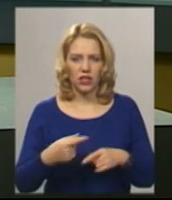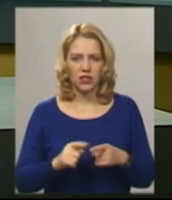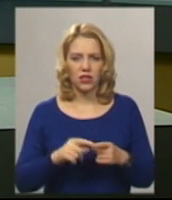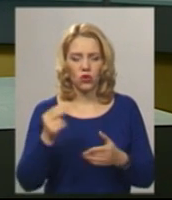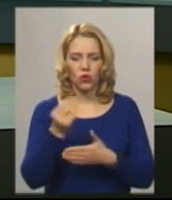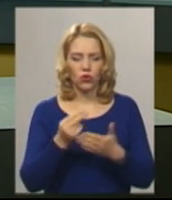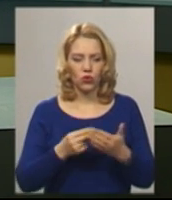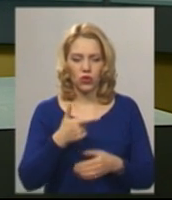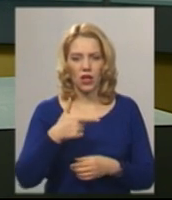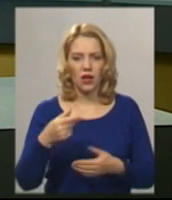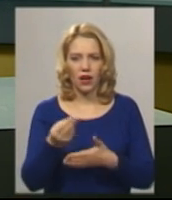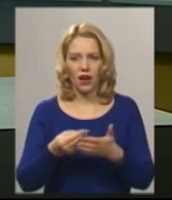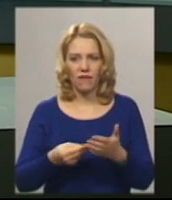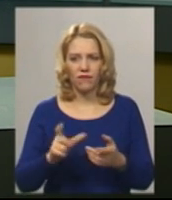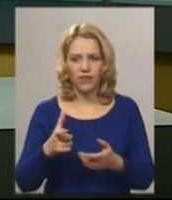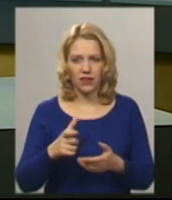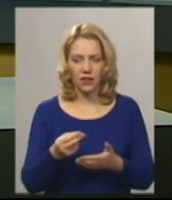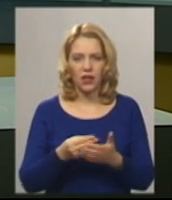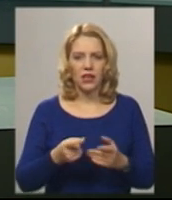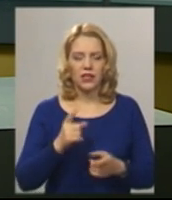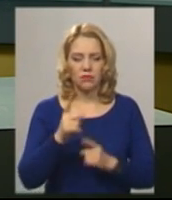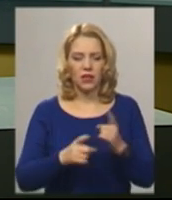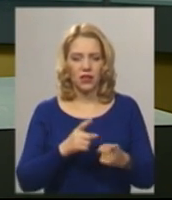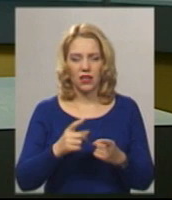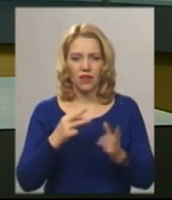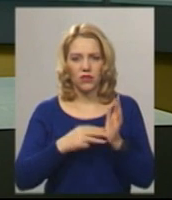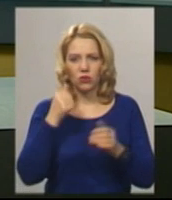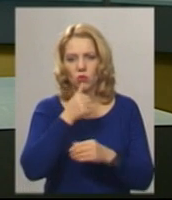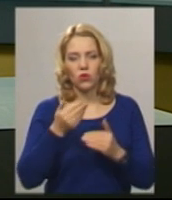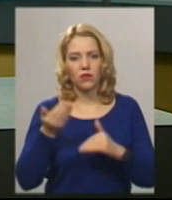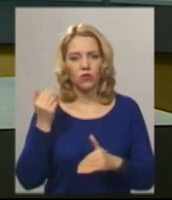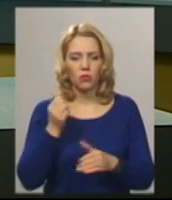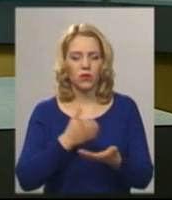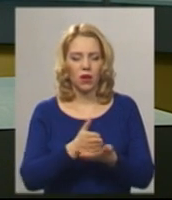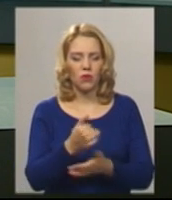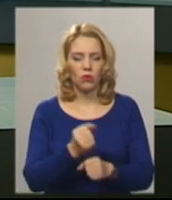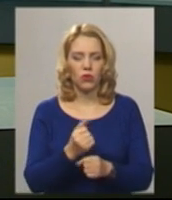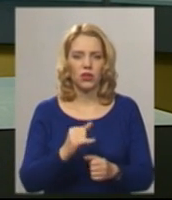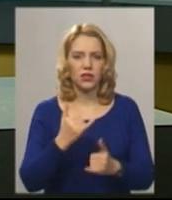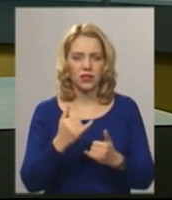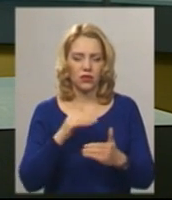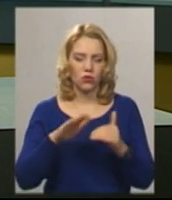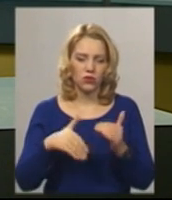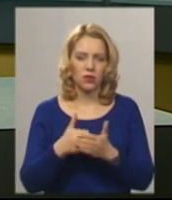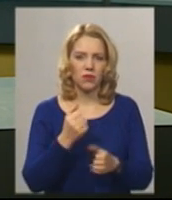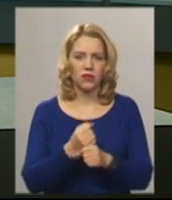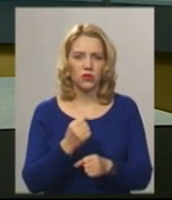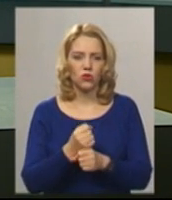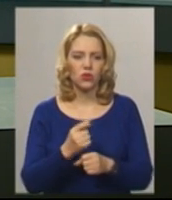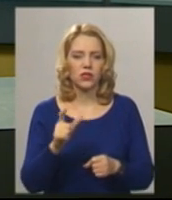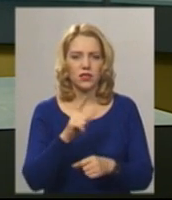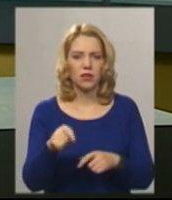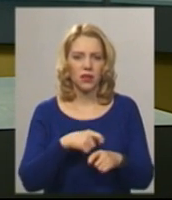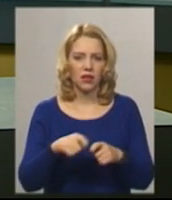графік, ілюстраторка книжок 8 років тому змінила напрямок роботи і досі працює з вовною. Каже, це енергетичний та